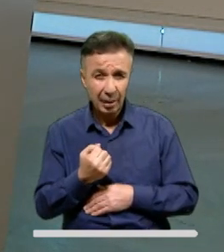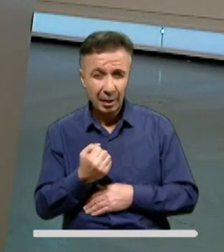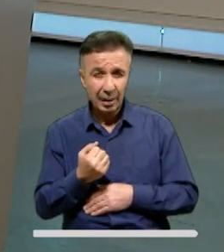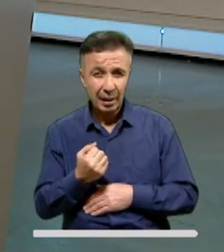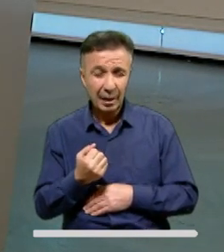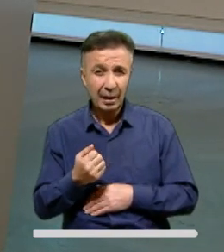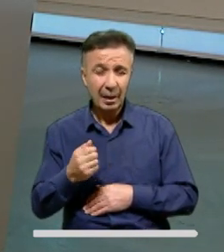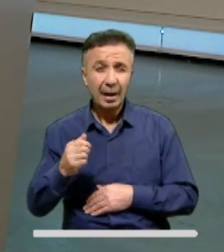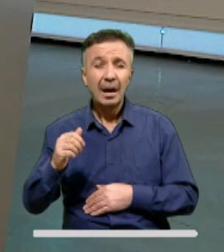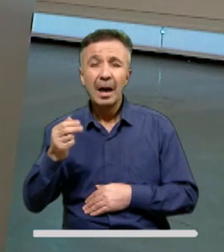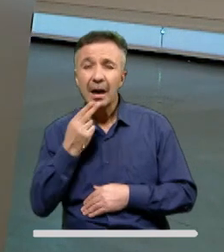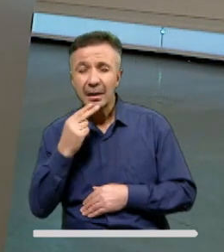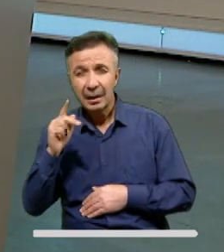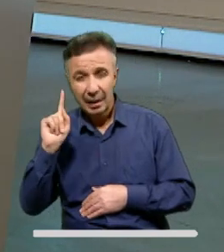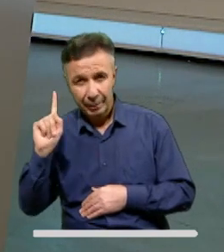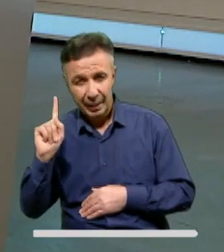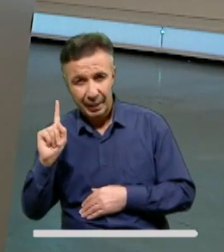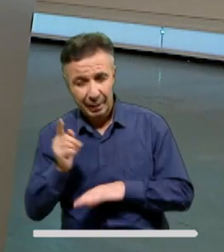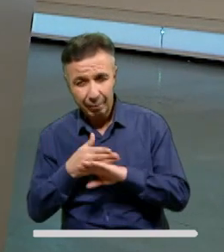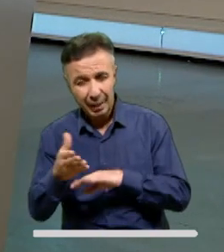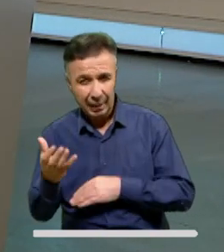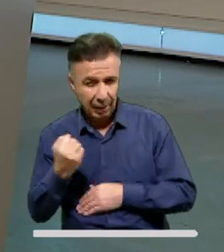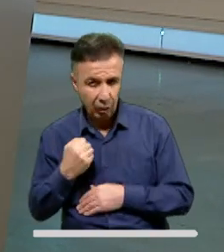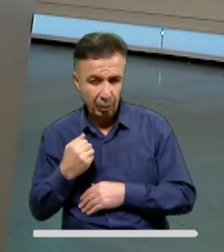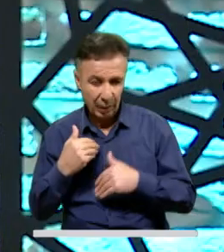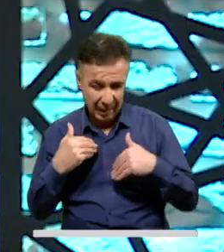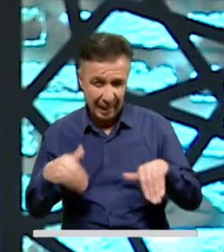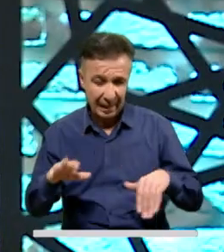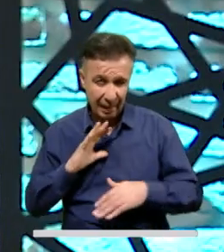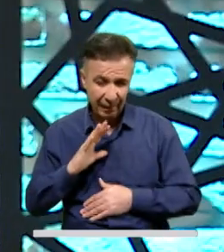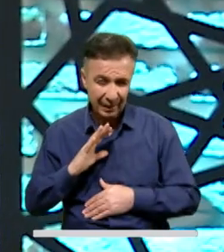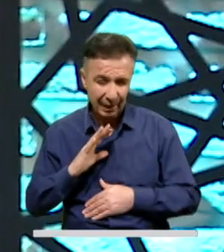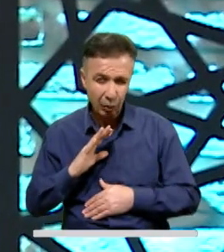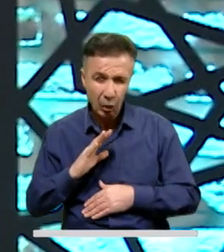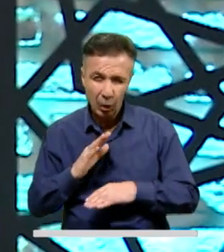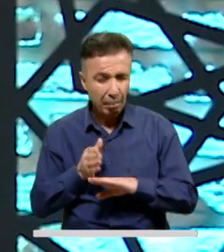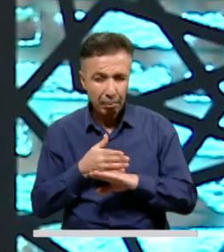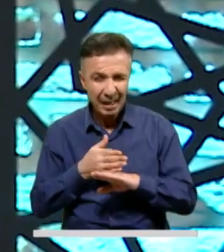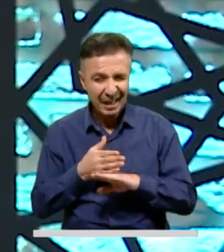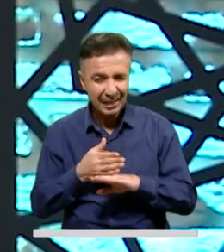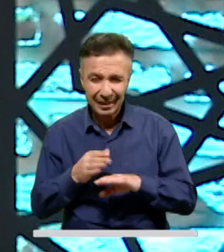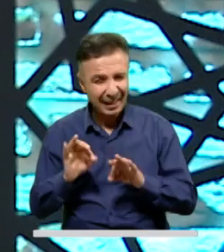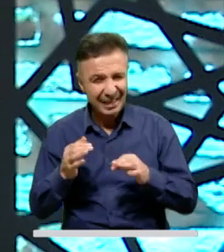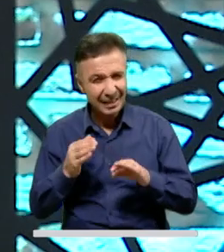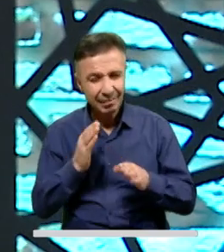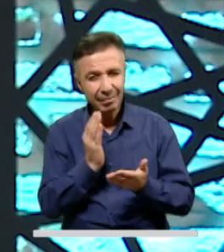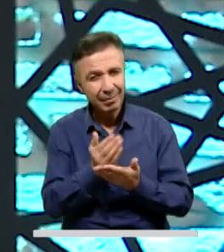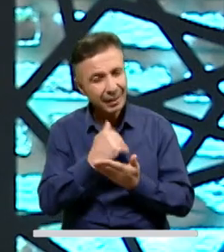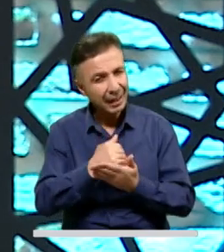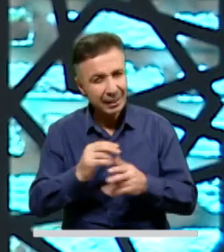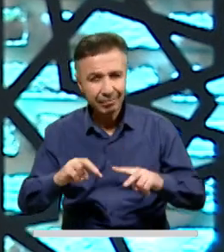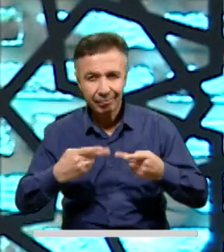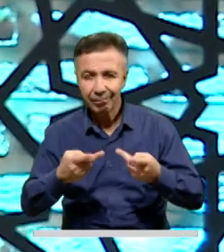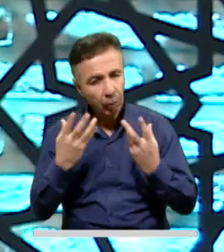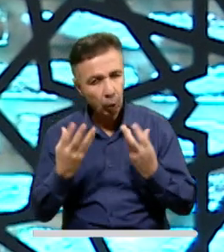çıkamayacak derecede engele sahipse ne yapmalı? Evet, soralım Mehmet Bey. Rabbim kolaylıklar versin. Ankara'ya selam ediyoruz.